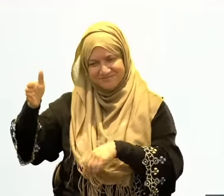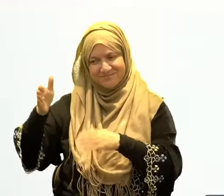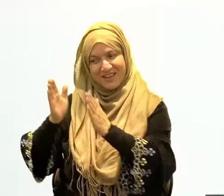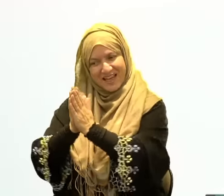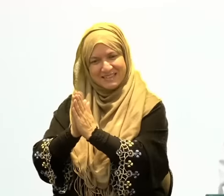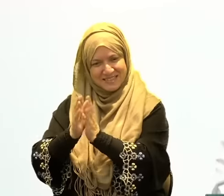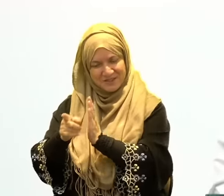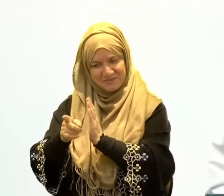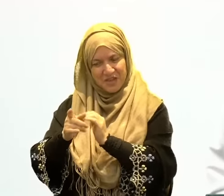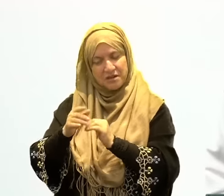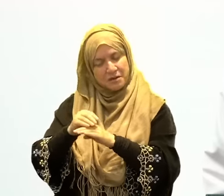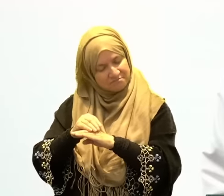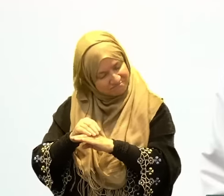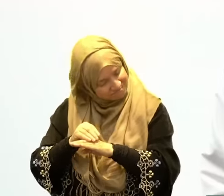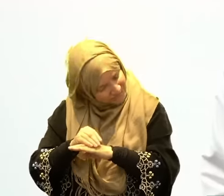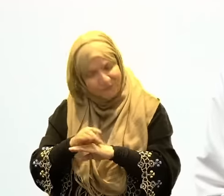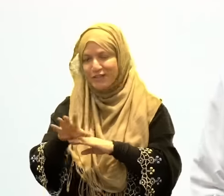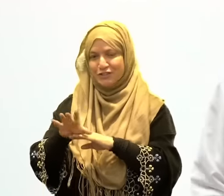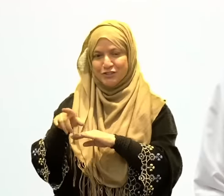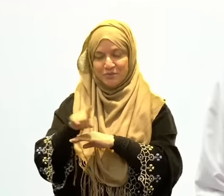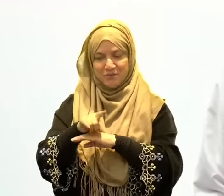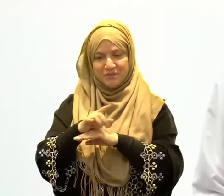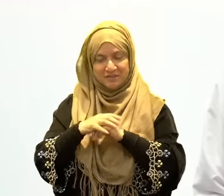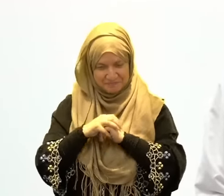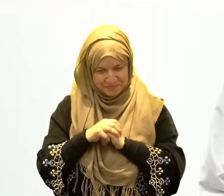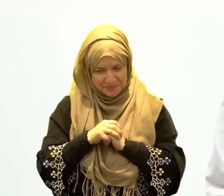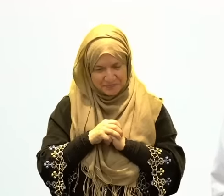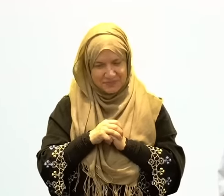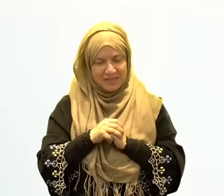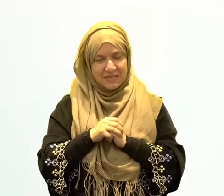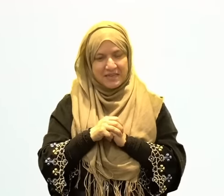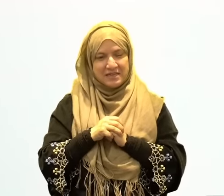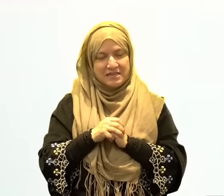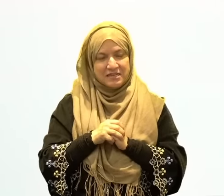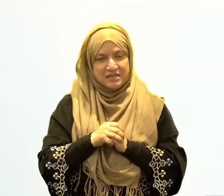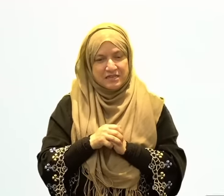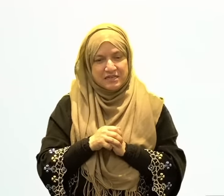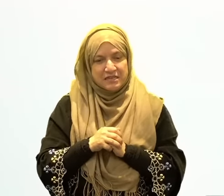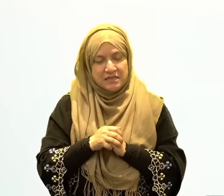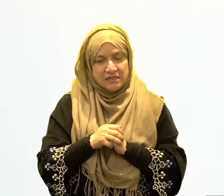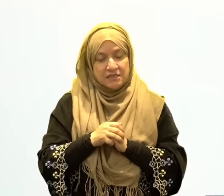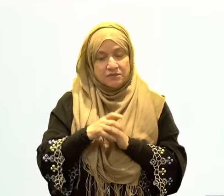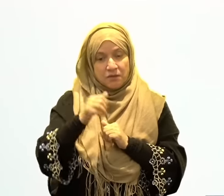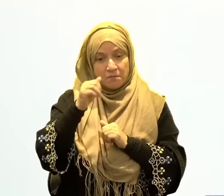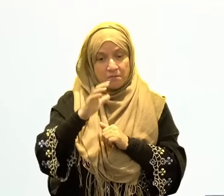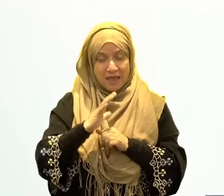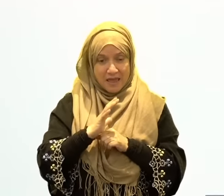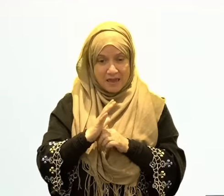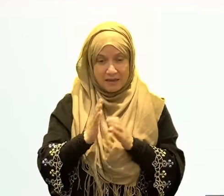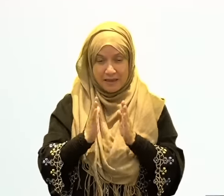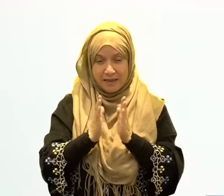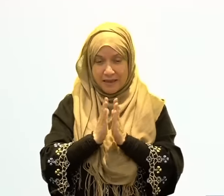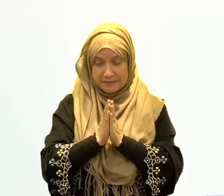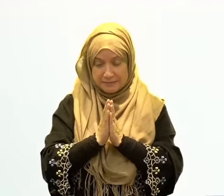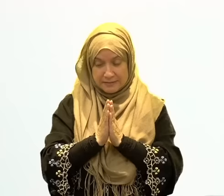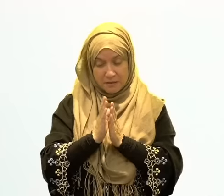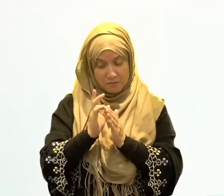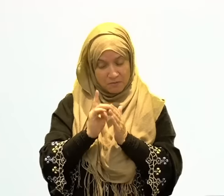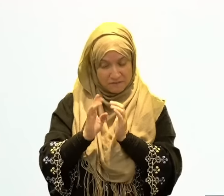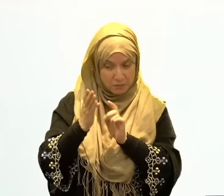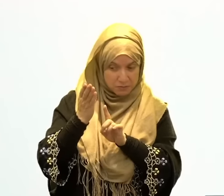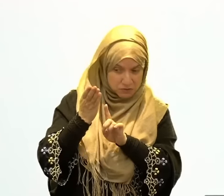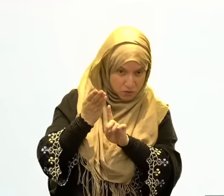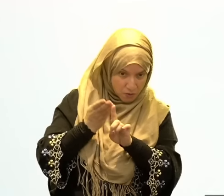فَقَالَ صَلَّى اللَّهُ عَلَيْهِ أُوصِيكَ أَن تَسْتَحِي مِنَ اللَّهِ عَزَّ وَجَلْ كَمَا تَسْتَحِي مِنَ